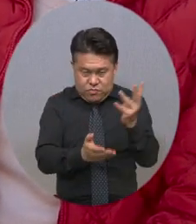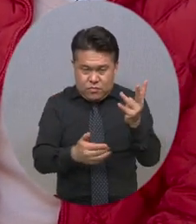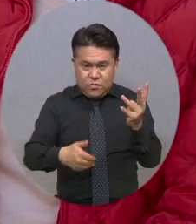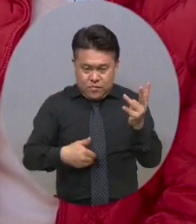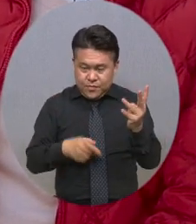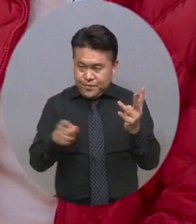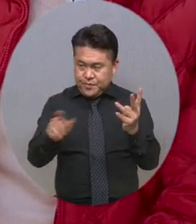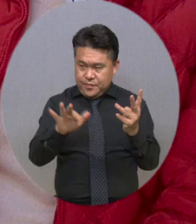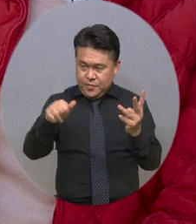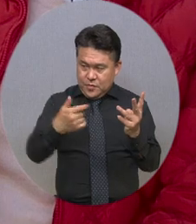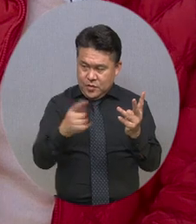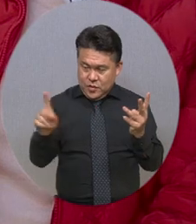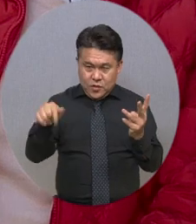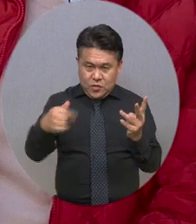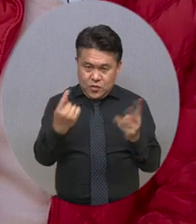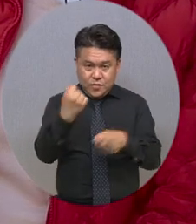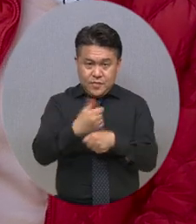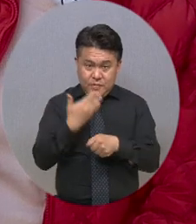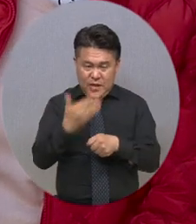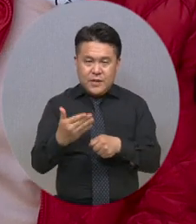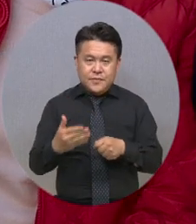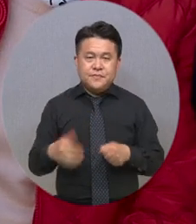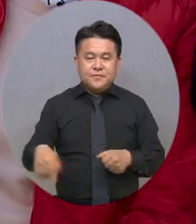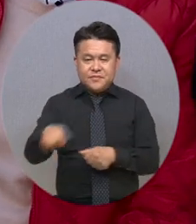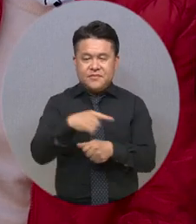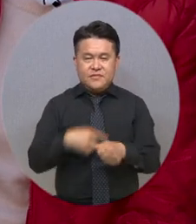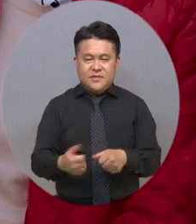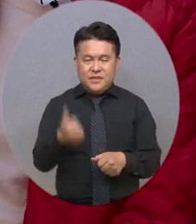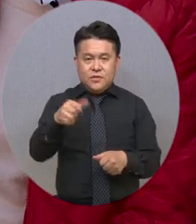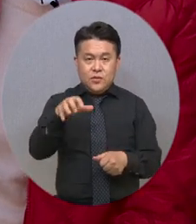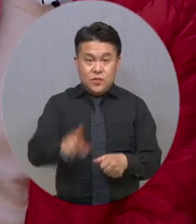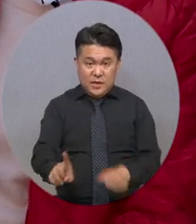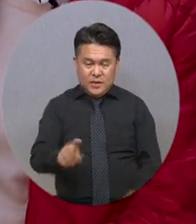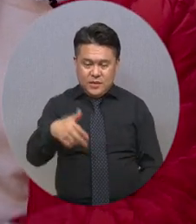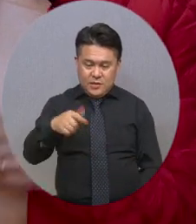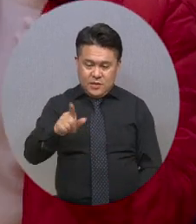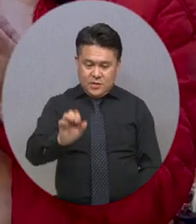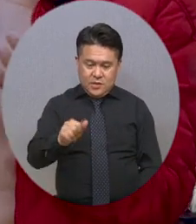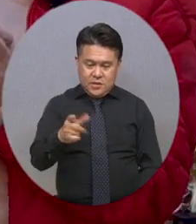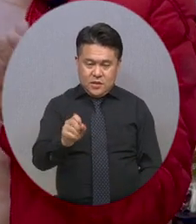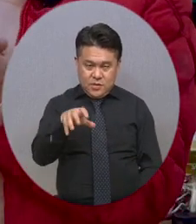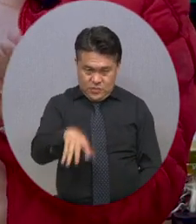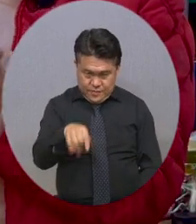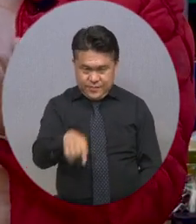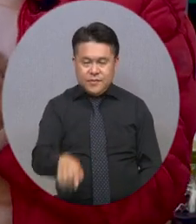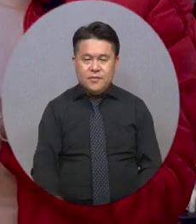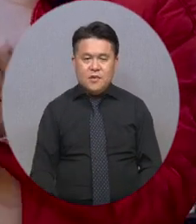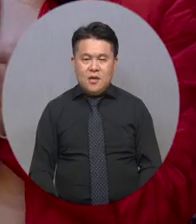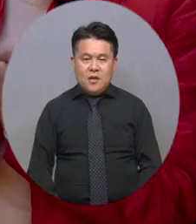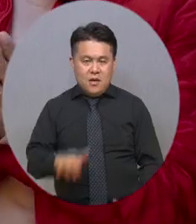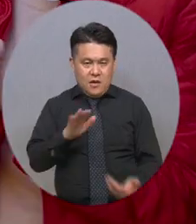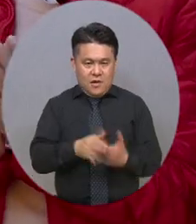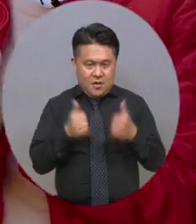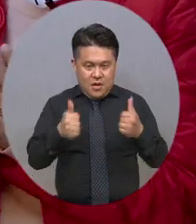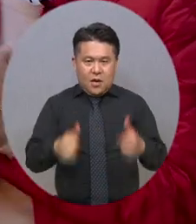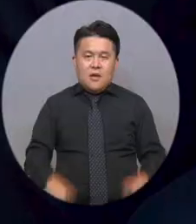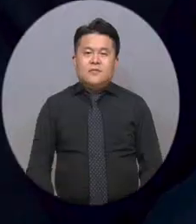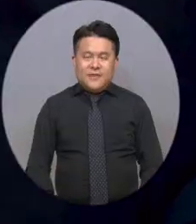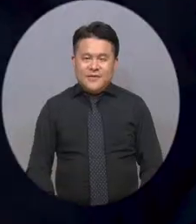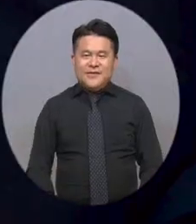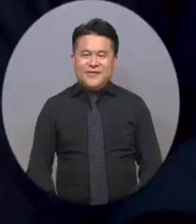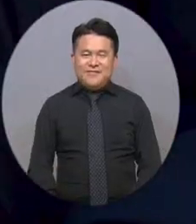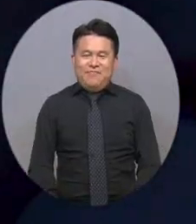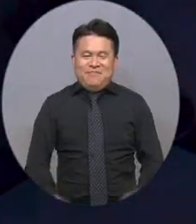저렇게 백화고가 나올 수 있는데 그런 지리적 조건이 장흥에서 잘 만들어지기 때문에 최고의 표고가 생산되고